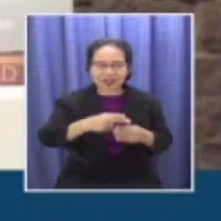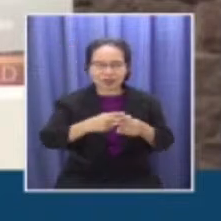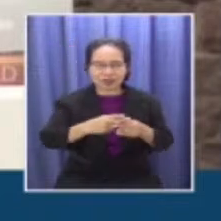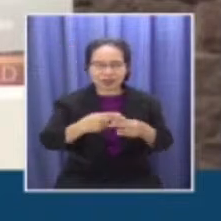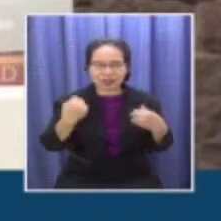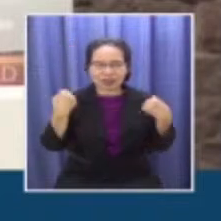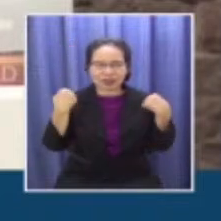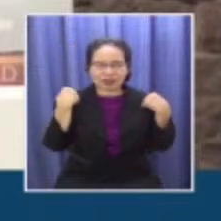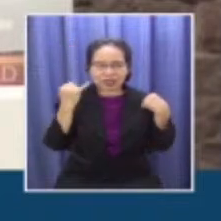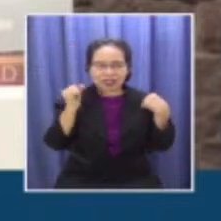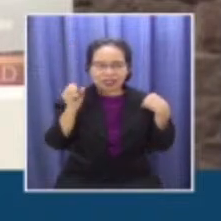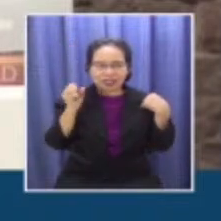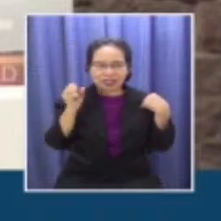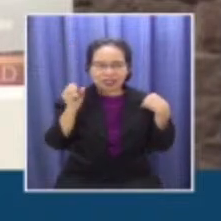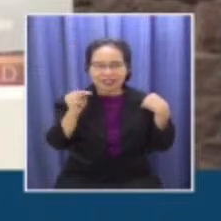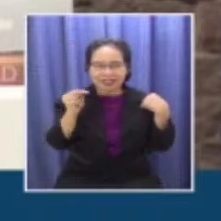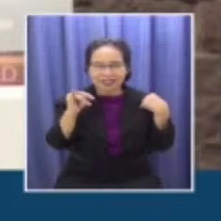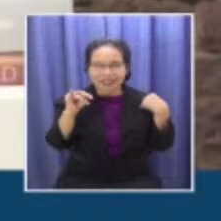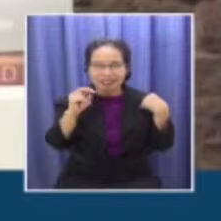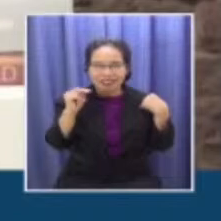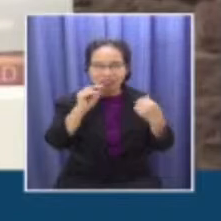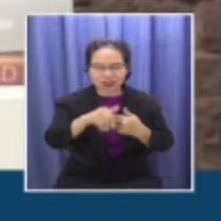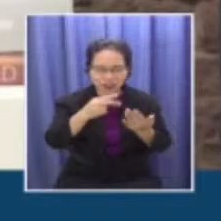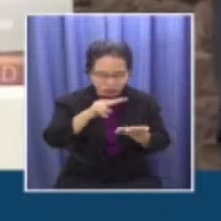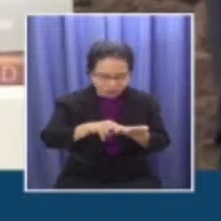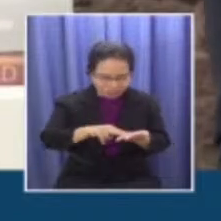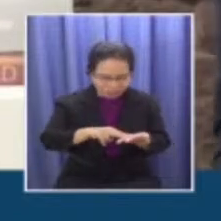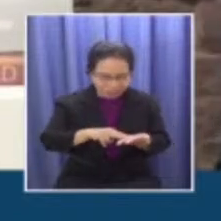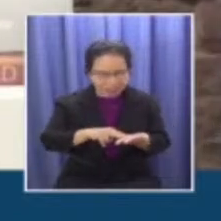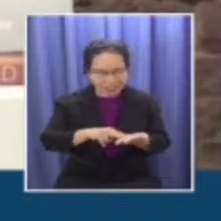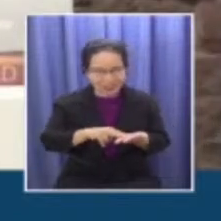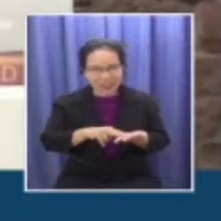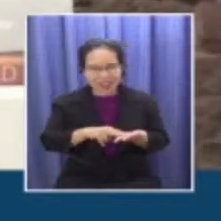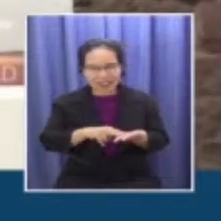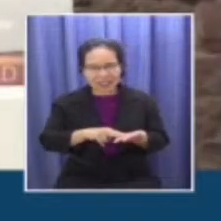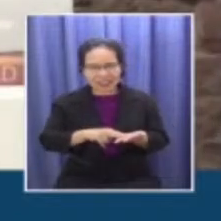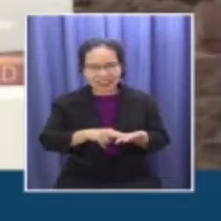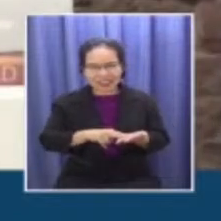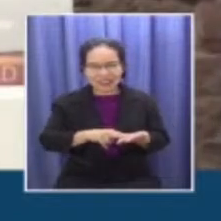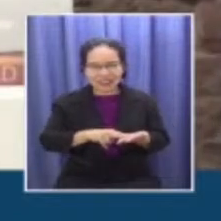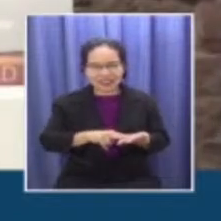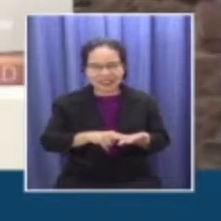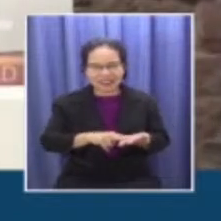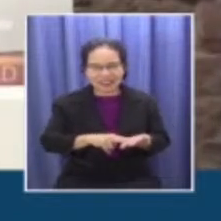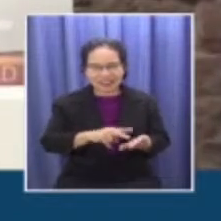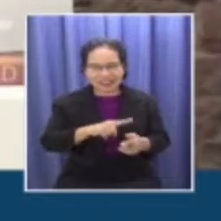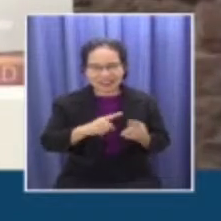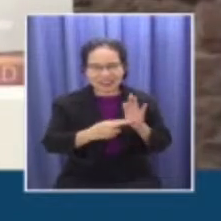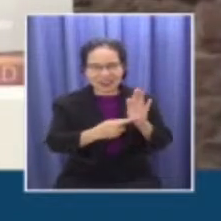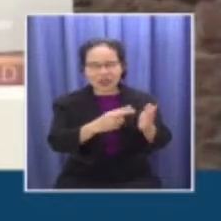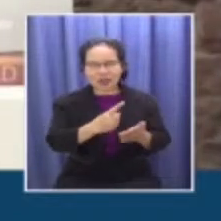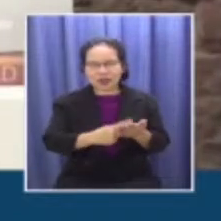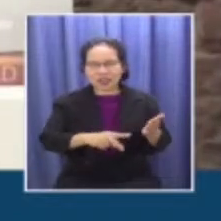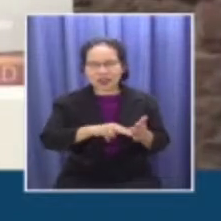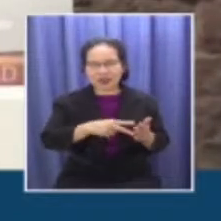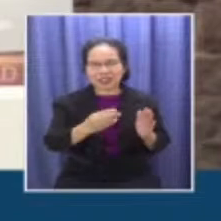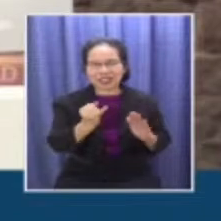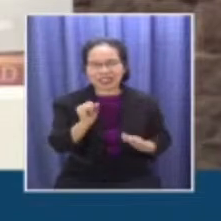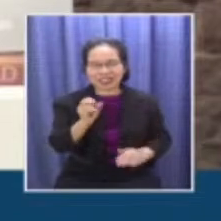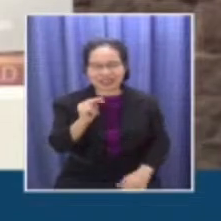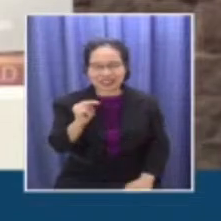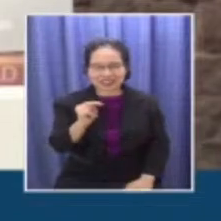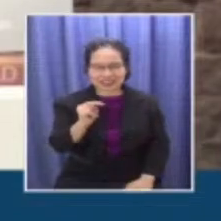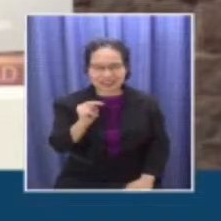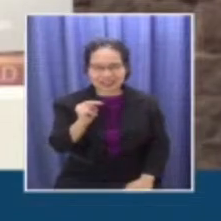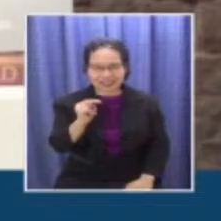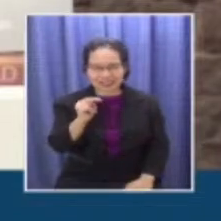ɛna deɛ ɛyɛ deɛ ɔbɔ wɔn kwasi adeɛ no ho dero no yɛ Charles Darwin wɔn din nyinaa adeɛ baako wɔ mu IN